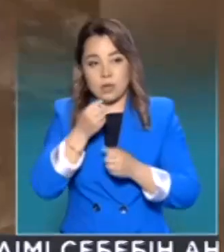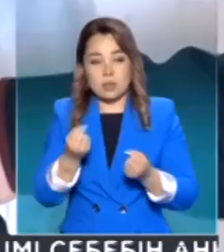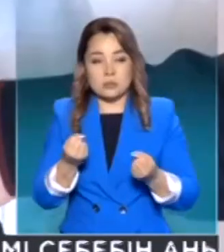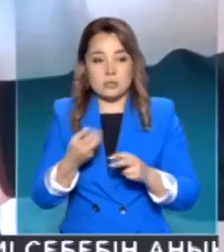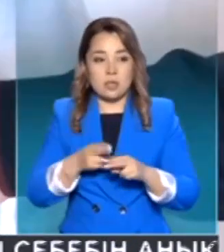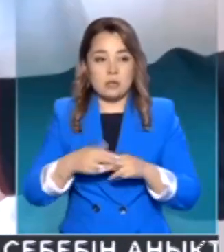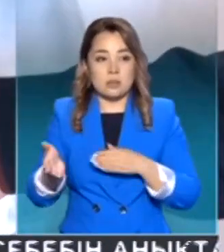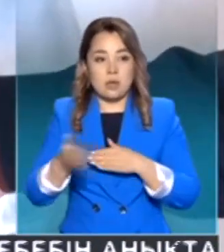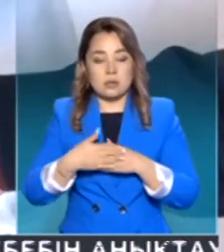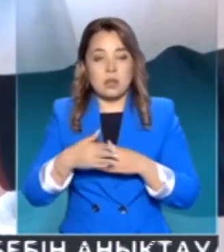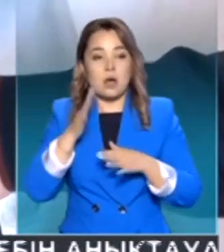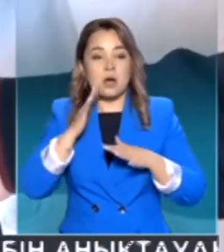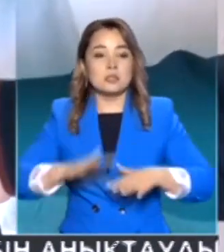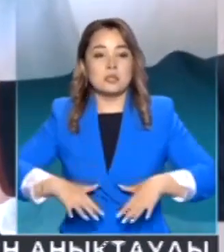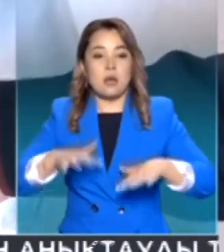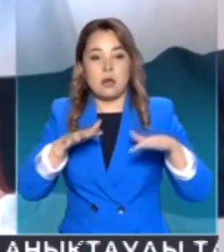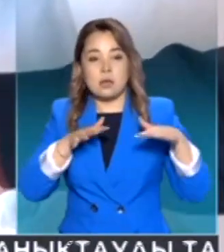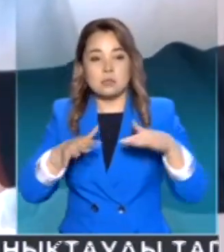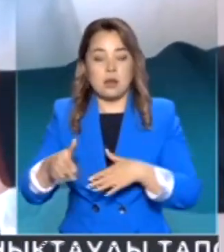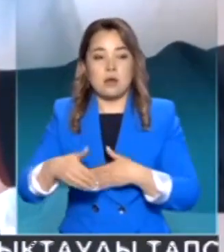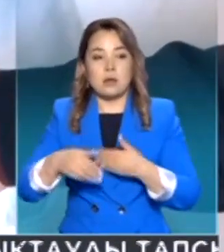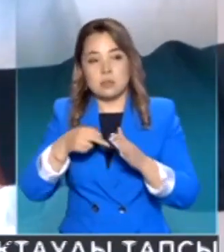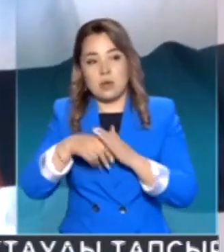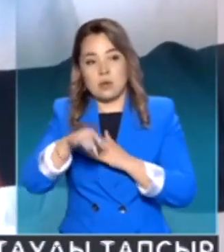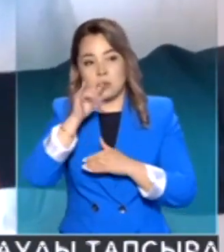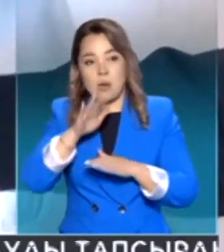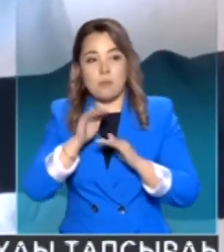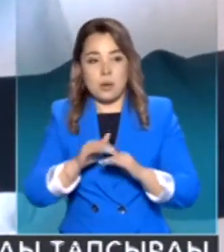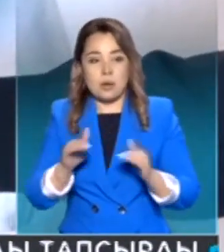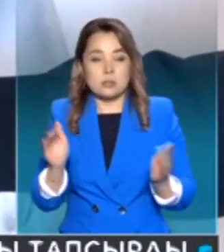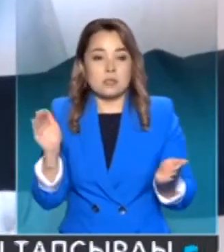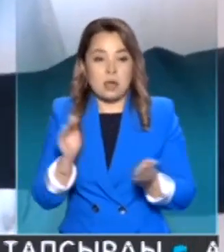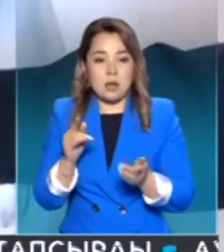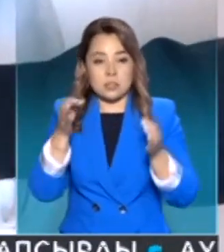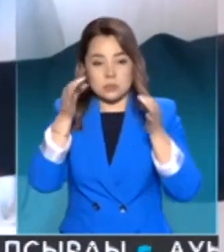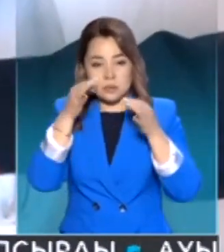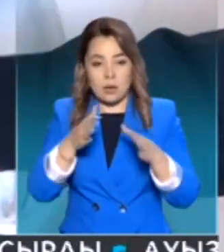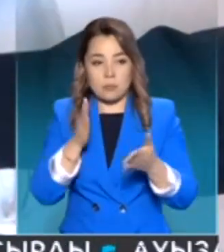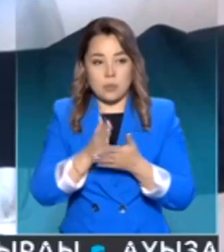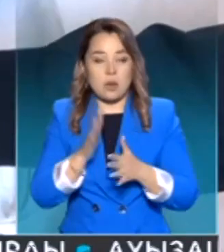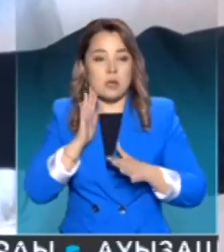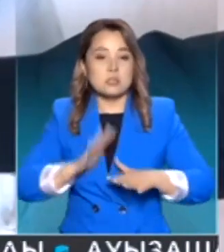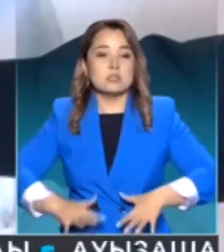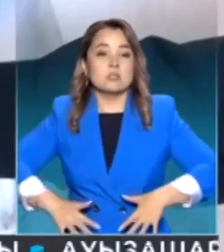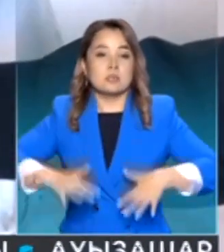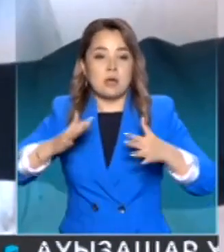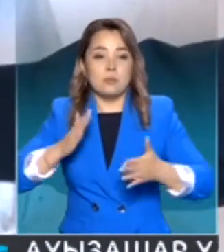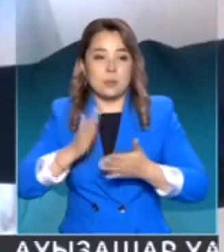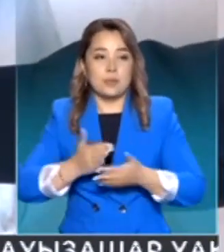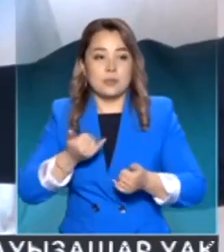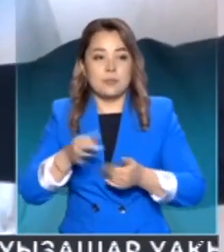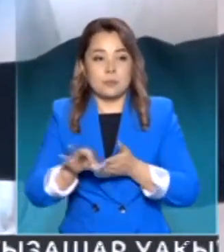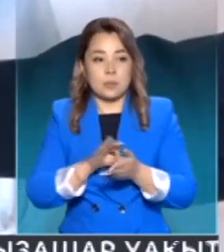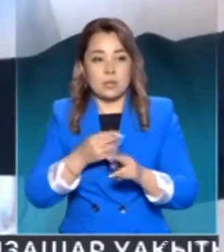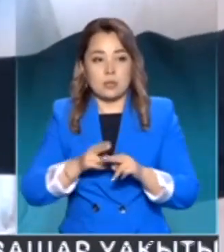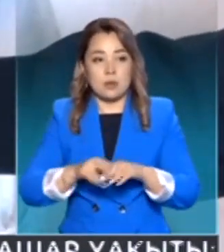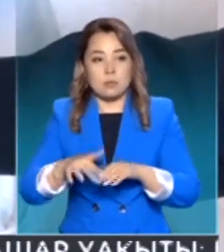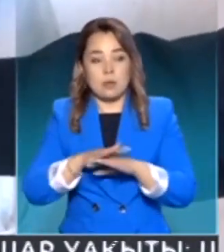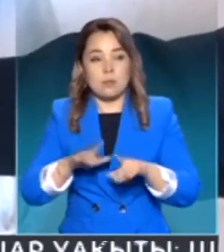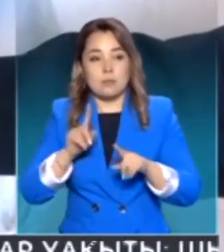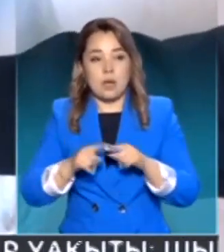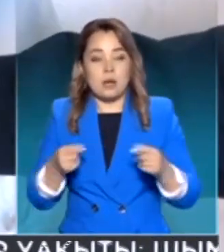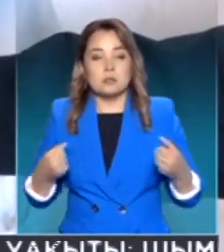тастаған. Арғаны шығылмай қалдық. Кішкентай балдар бар, бәрі жылап кетті. Кейін бала кеп анаға көрсетті. Ұят болса да мен